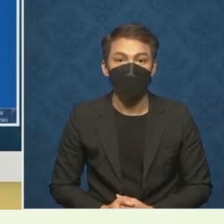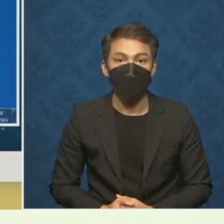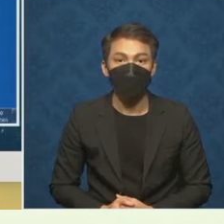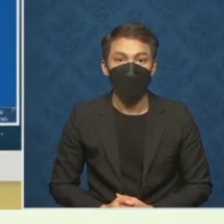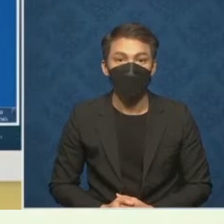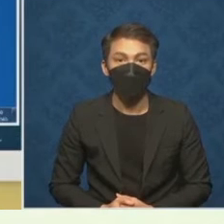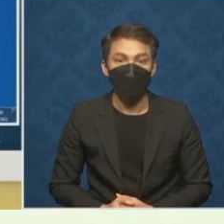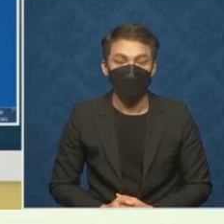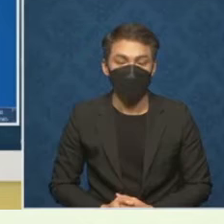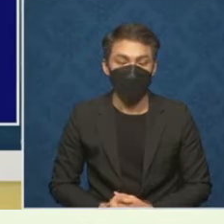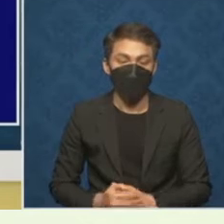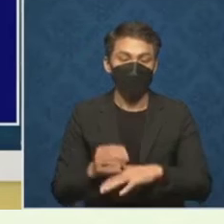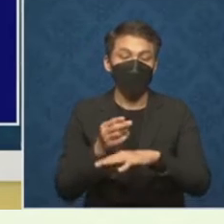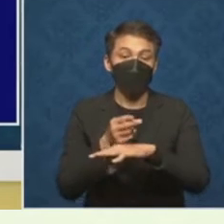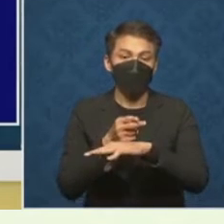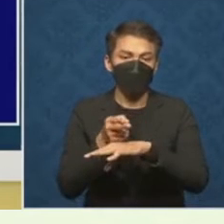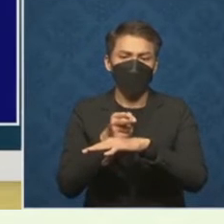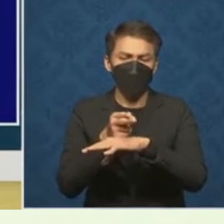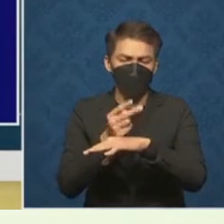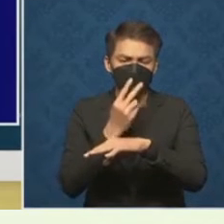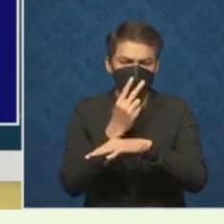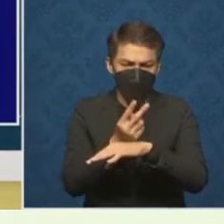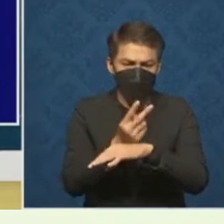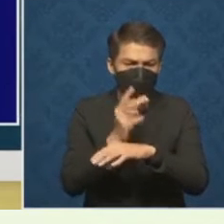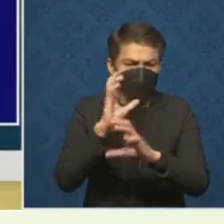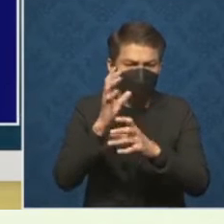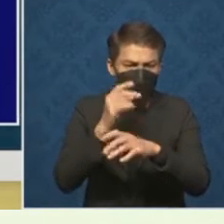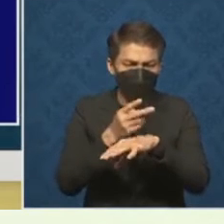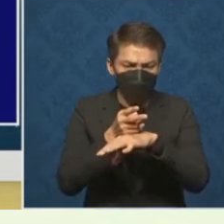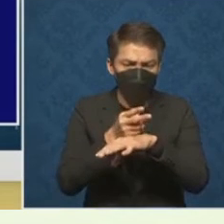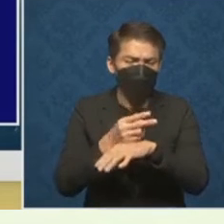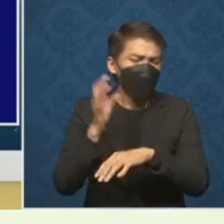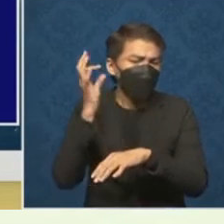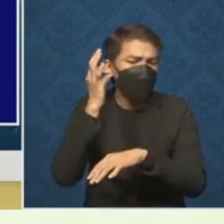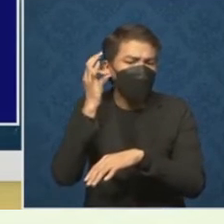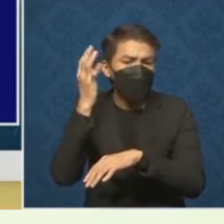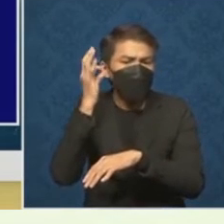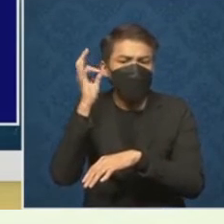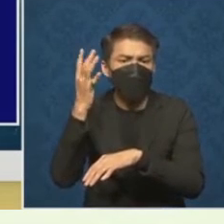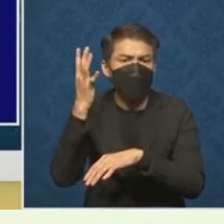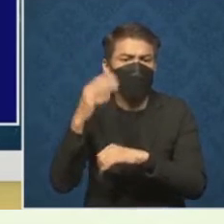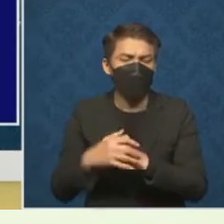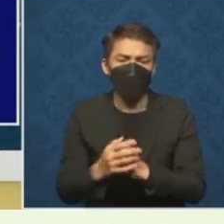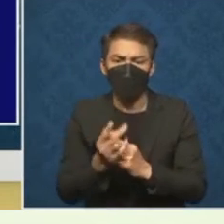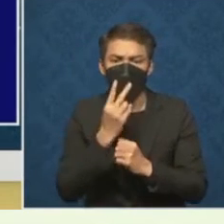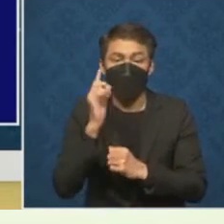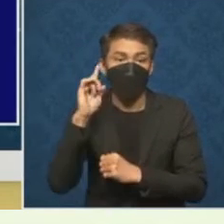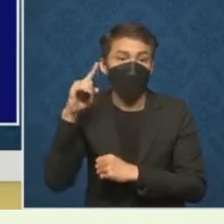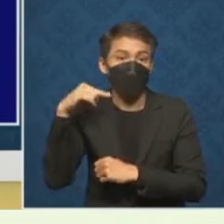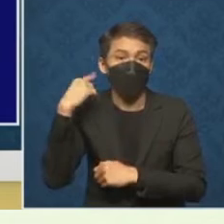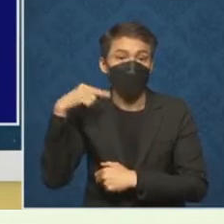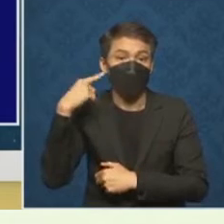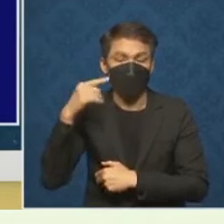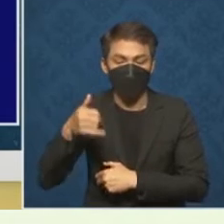ถ้าดูจากคลิปนะฮะนี่ผมไม่ได้ยินเสียงดูจากคลิปนะฮะจะเห็นภาพนะหญิงคนหนึ่งนะฮะ